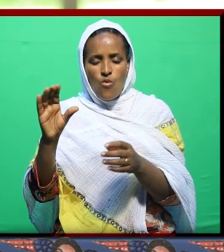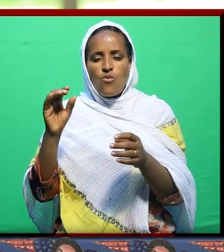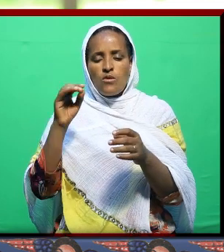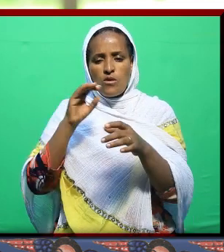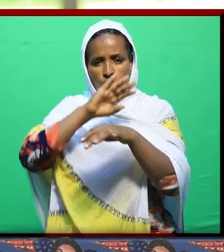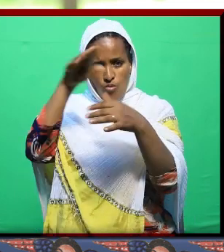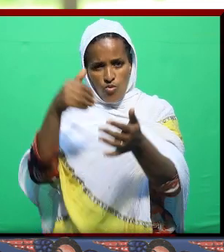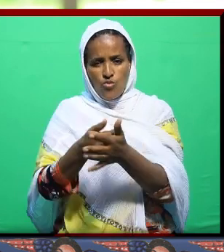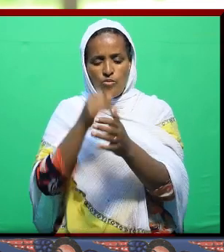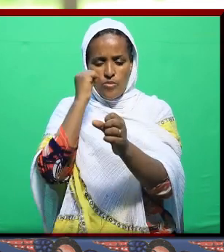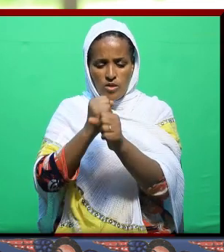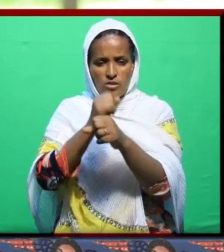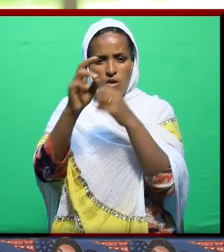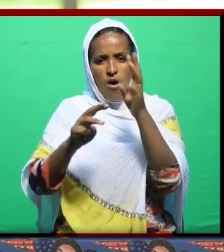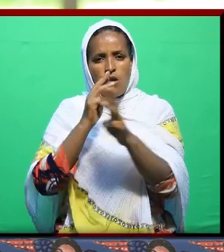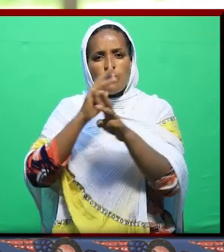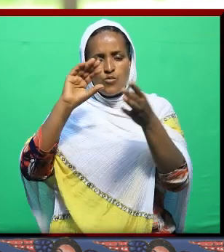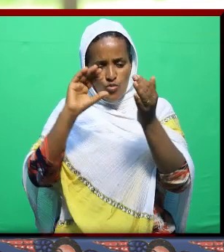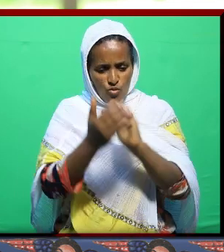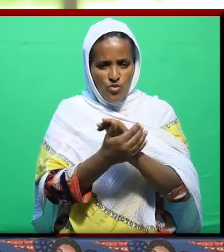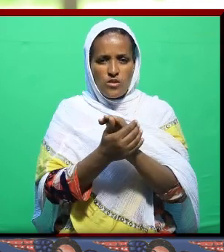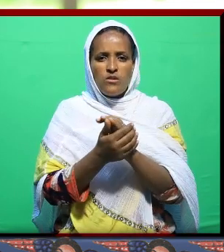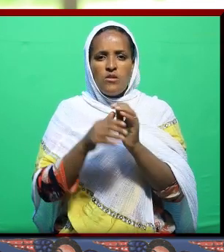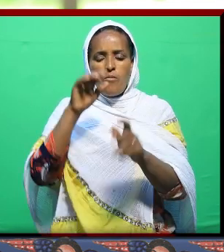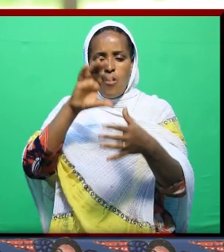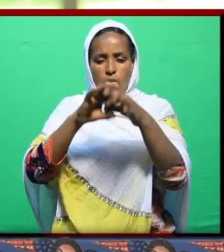ከምናዳምጠው ሁሉ በሰራው ዓለምም ይሁን